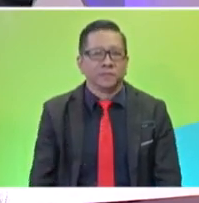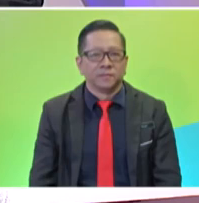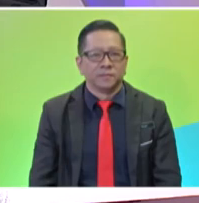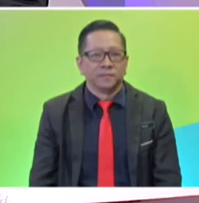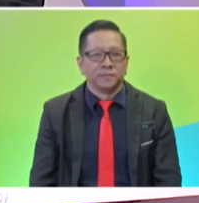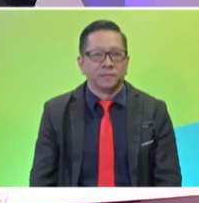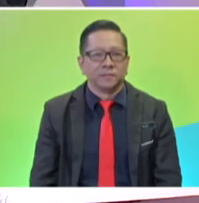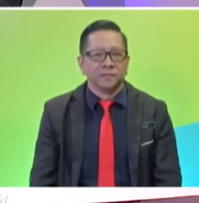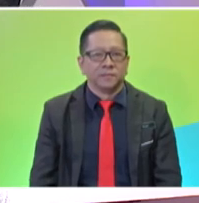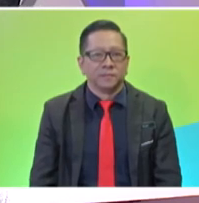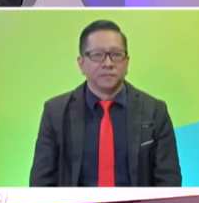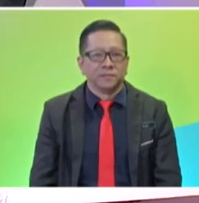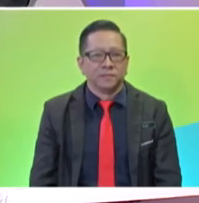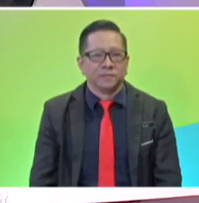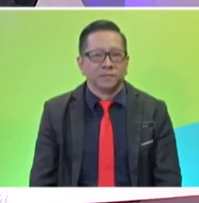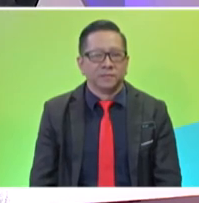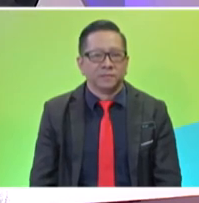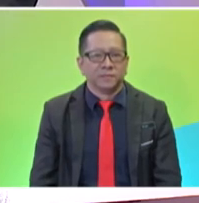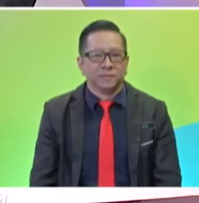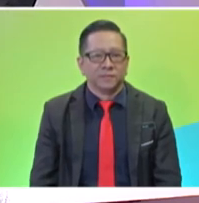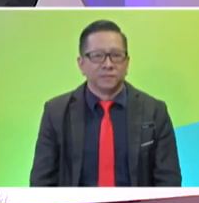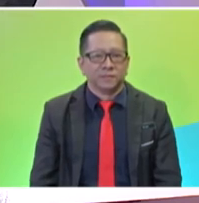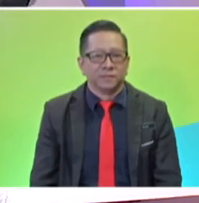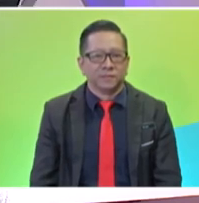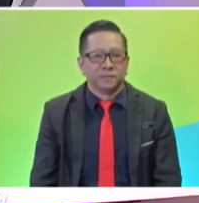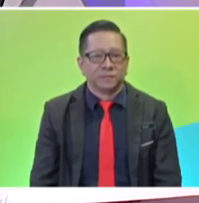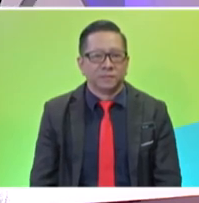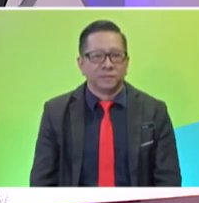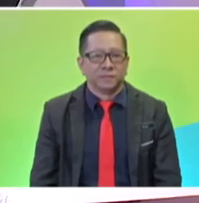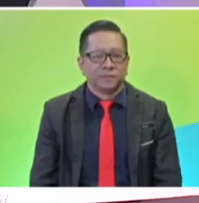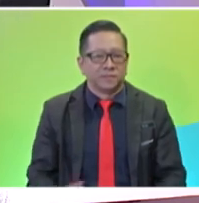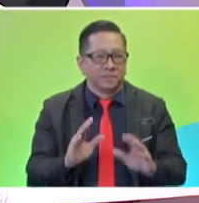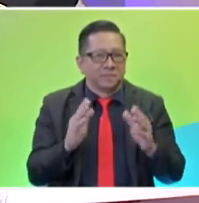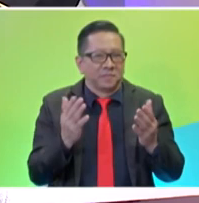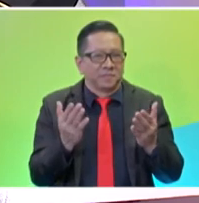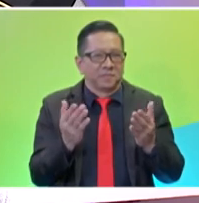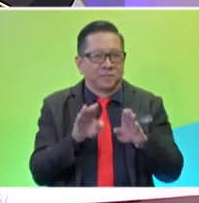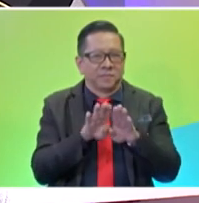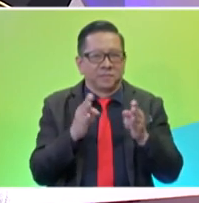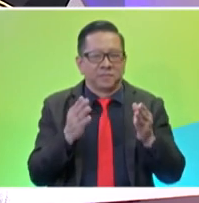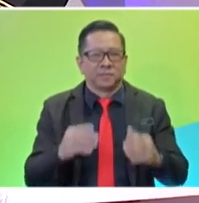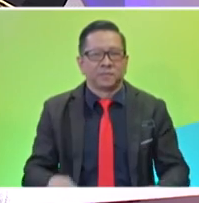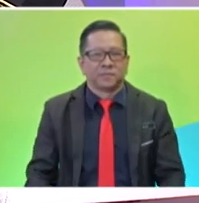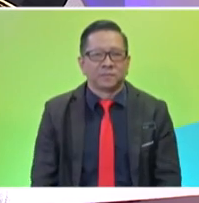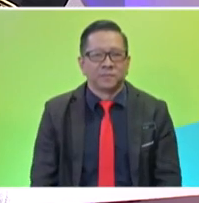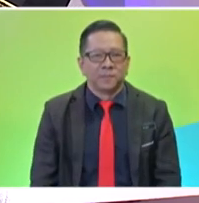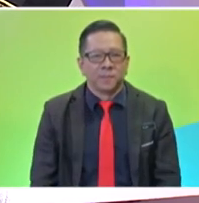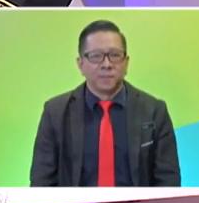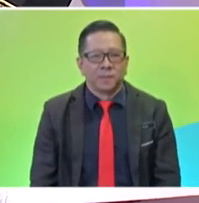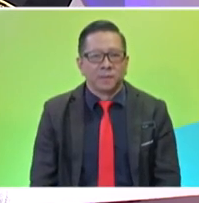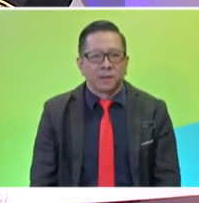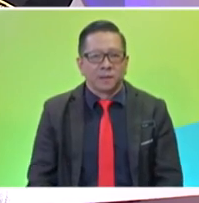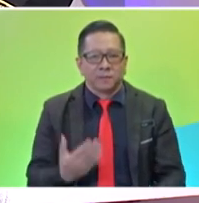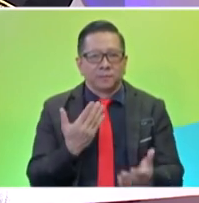bolehlah Buka pintu warna merah nanti ya Macam mana kita enak lagi buka pintu warna merah nih Ya baiklah